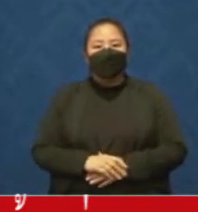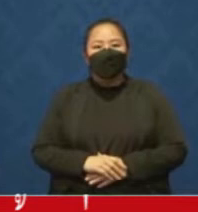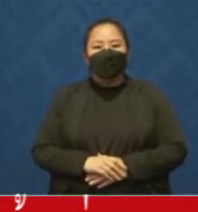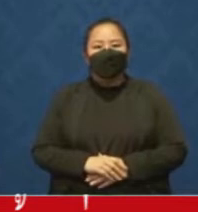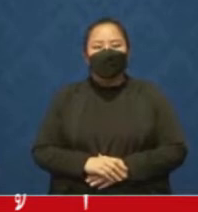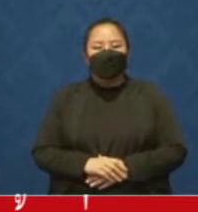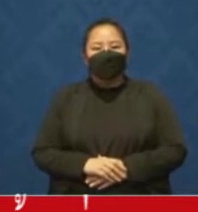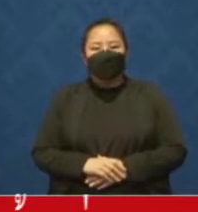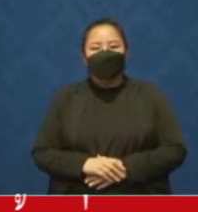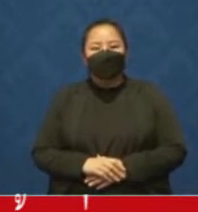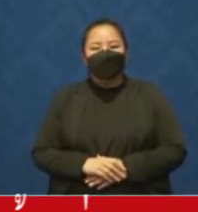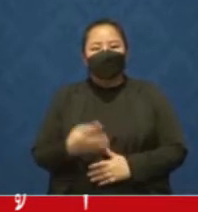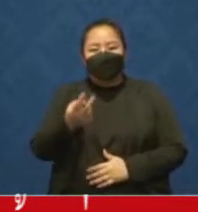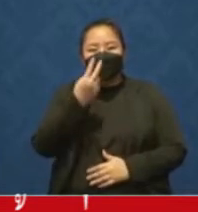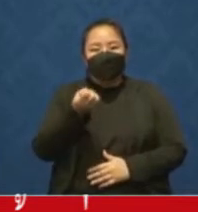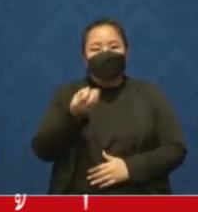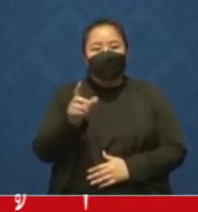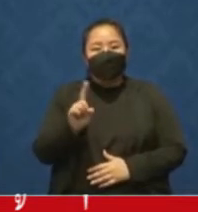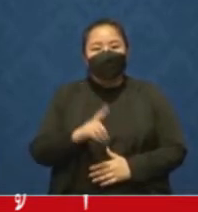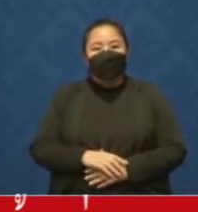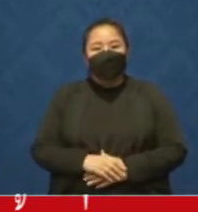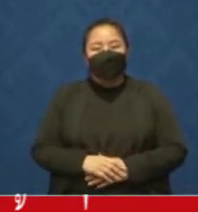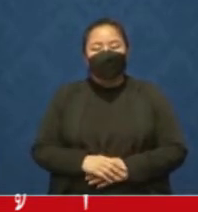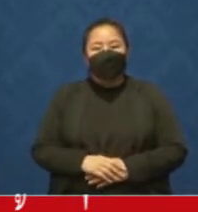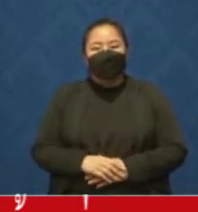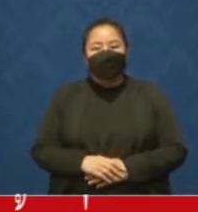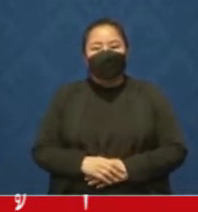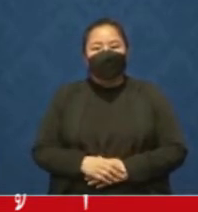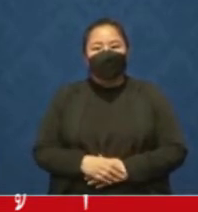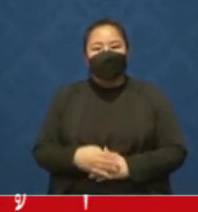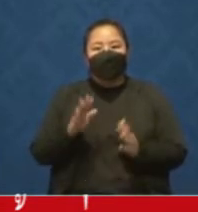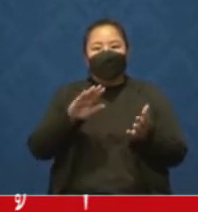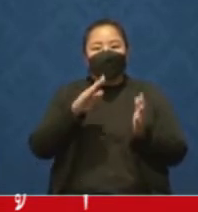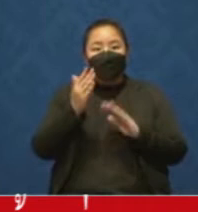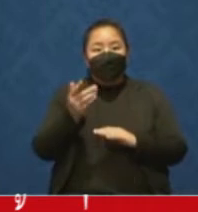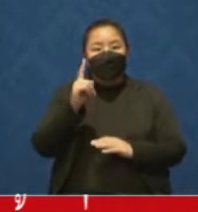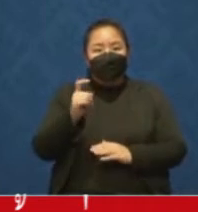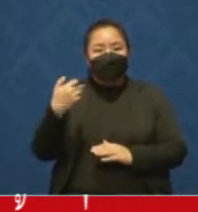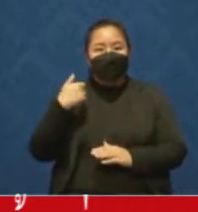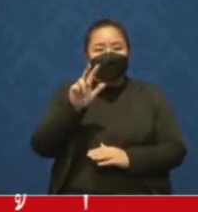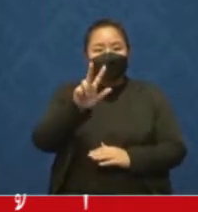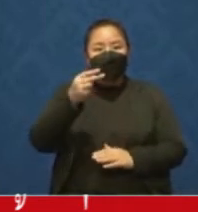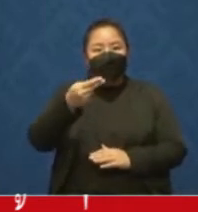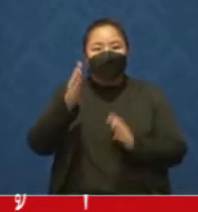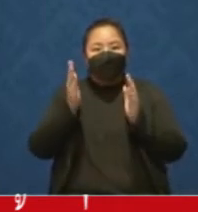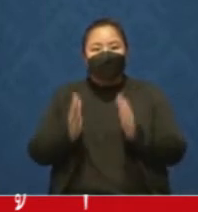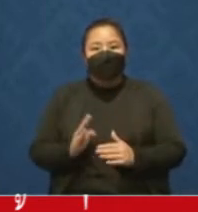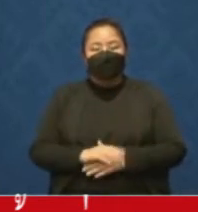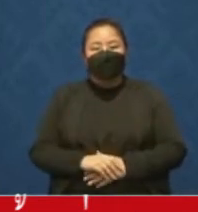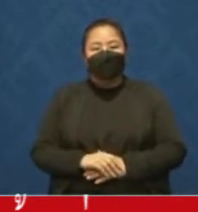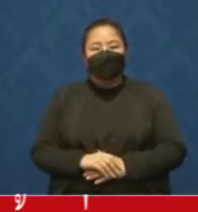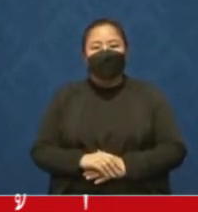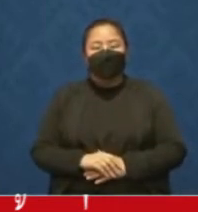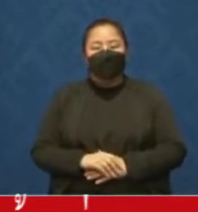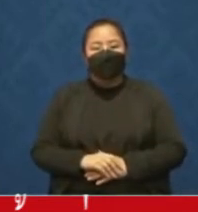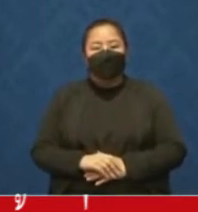น่าจะมากกา 8,000เสียชีวิต 30,000 คนคาดก